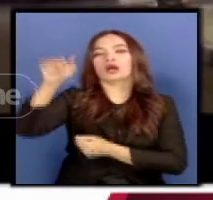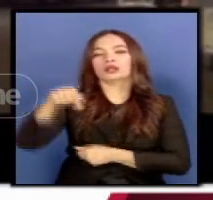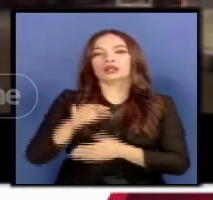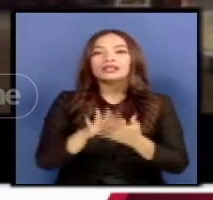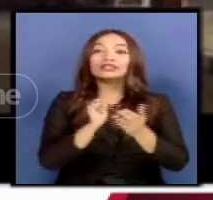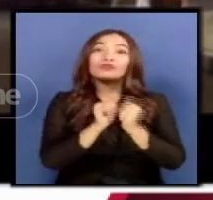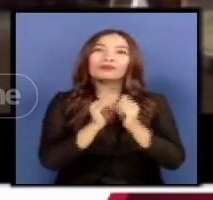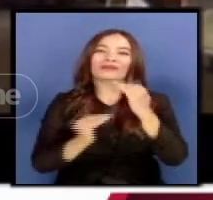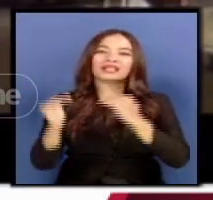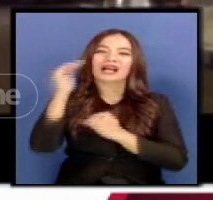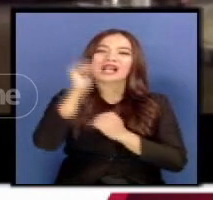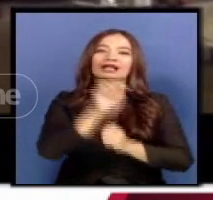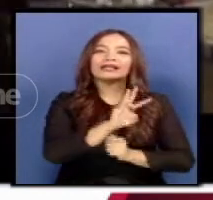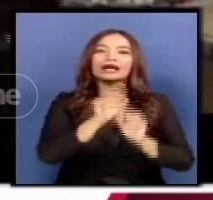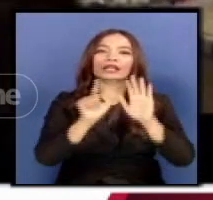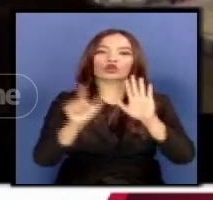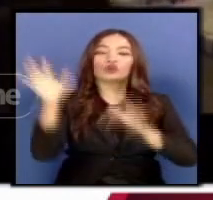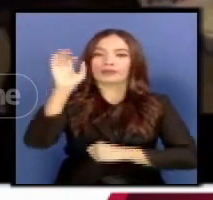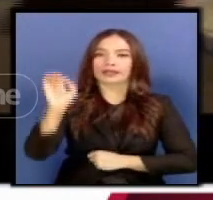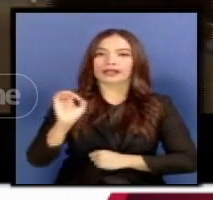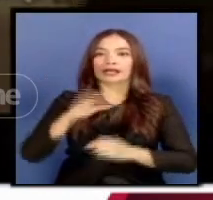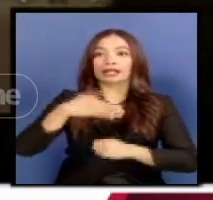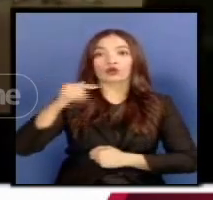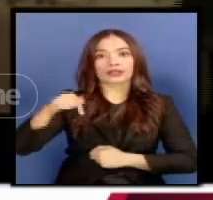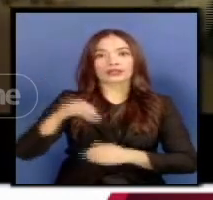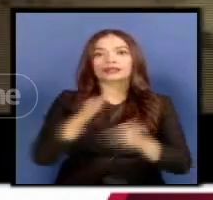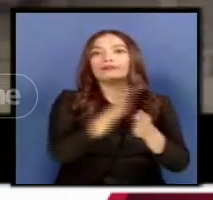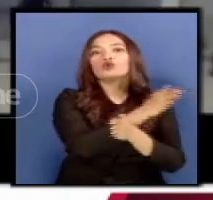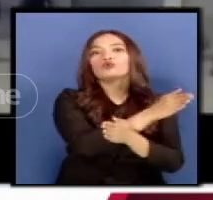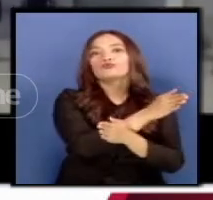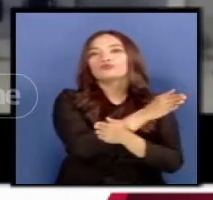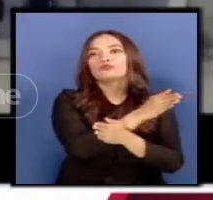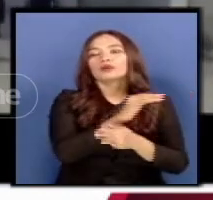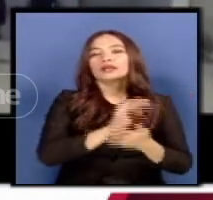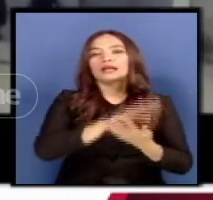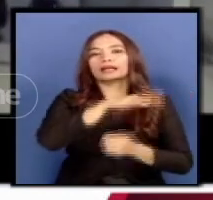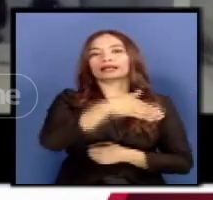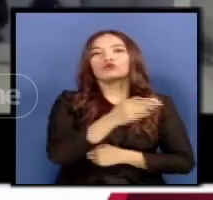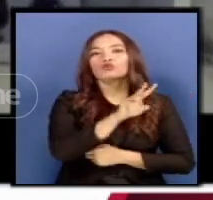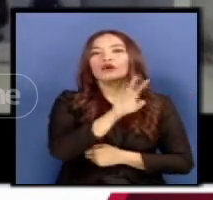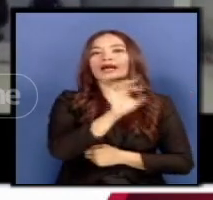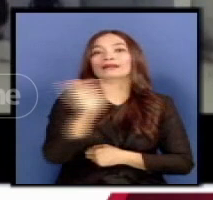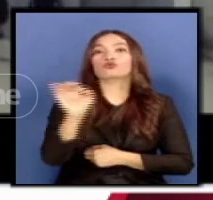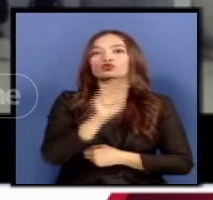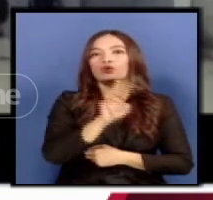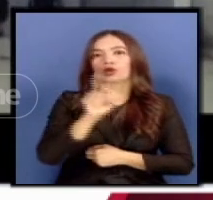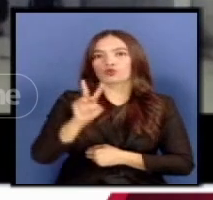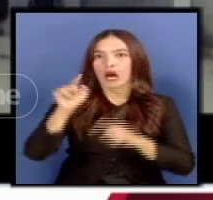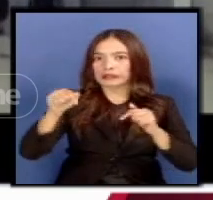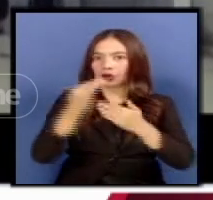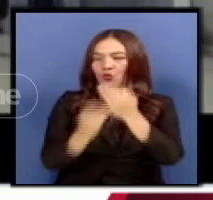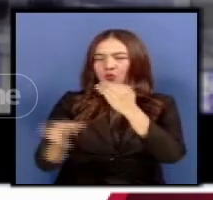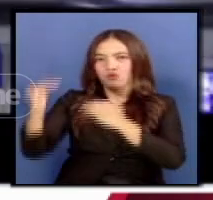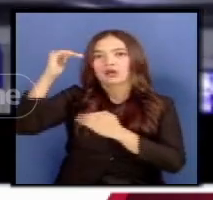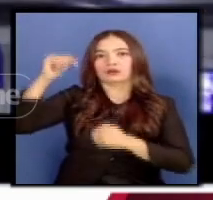peningkatan berkisar 37% pada tahun ini dibandingkan pada angkutan lebaran pada tahun 2022 lalu,